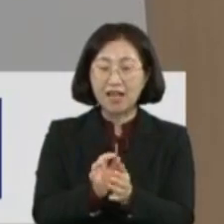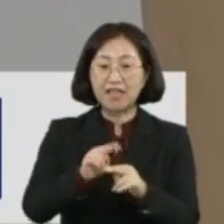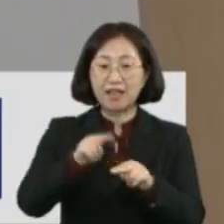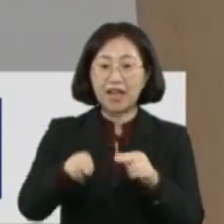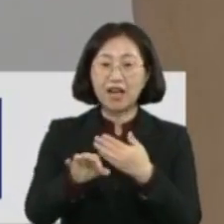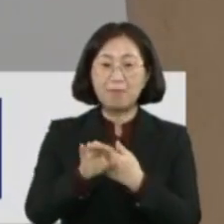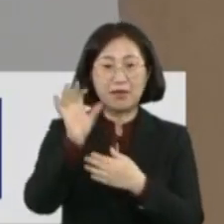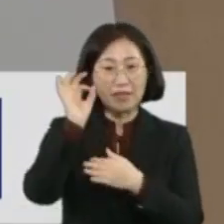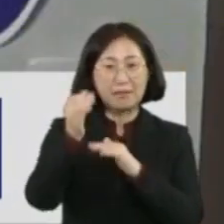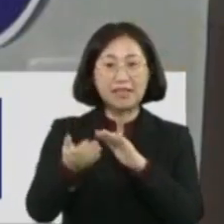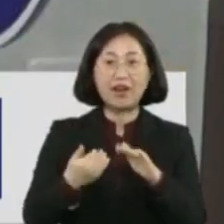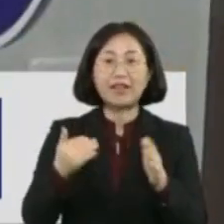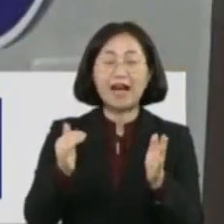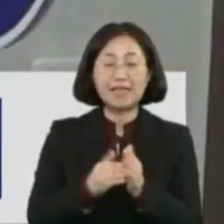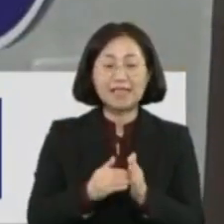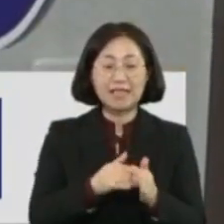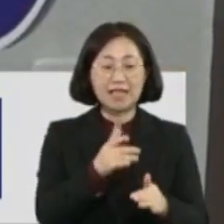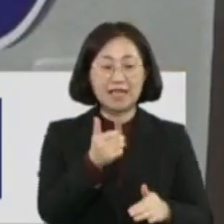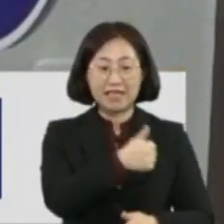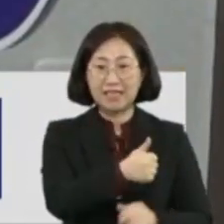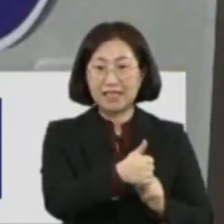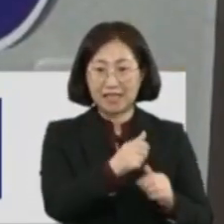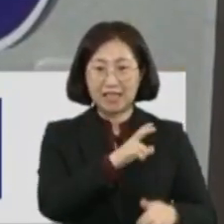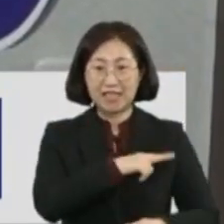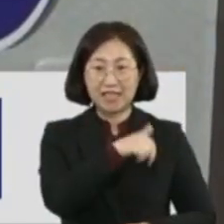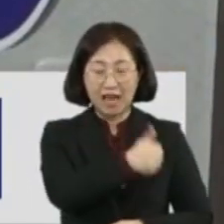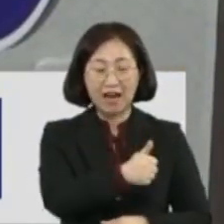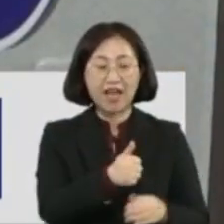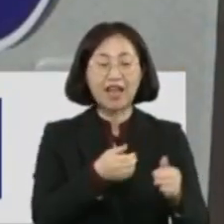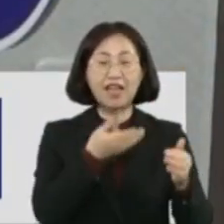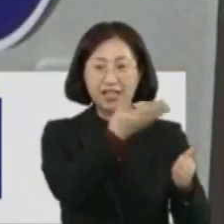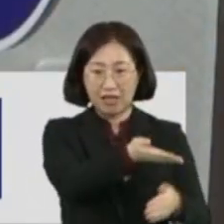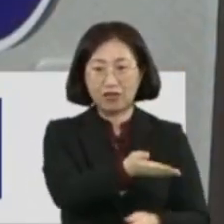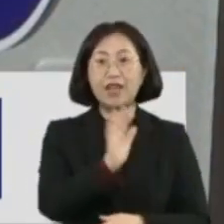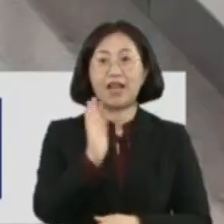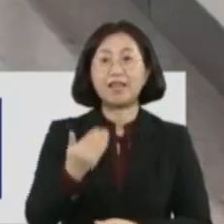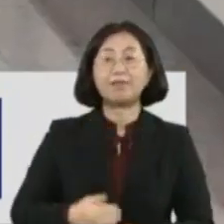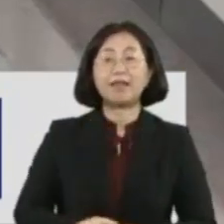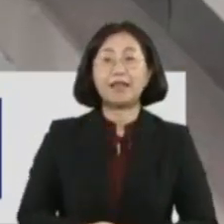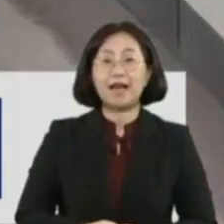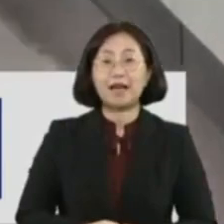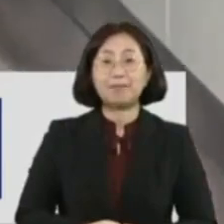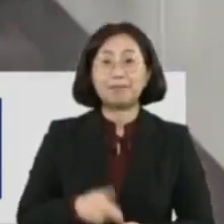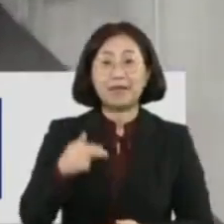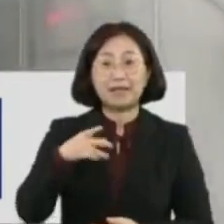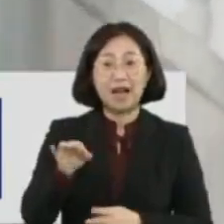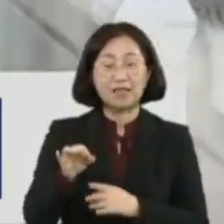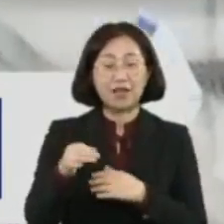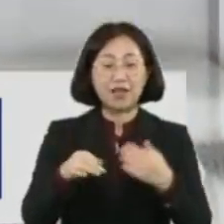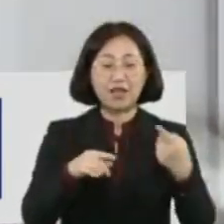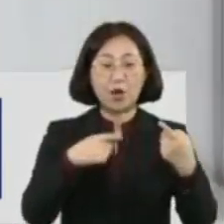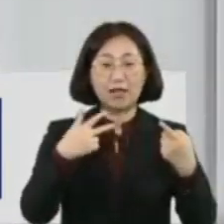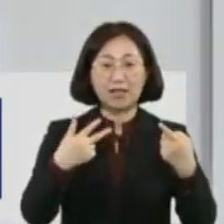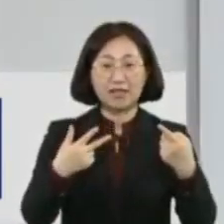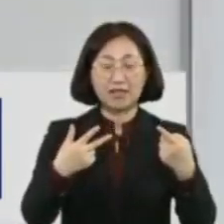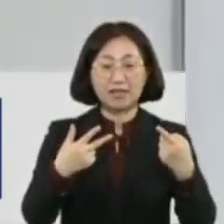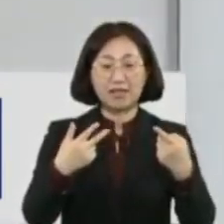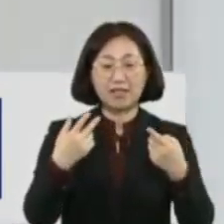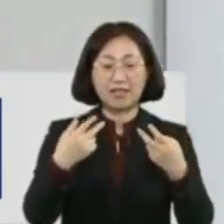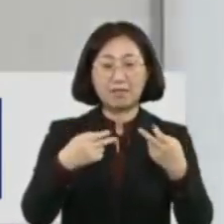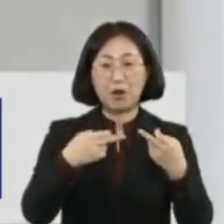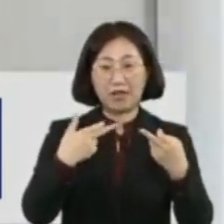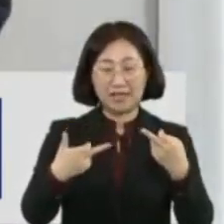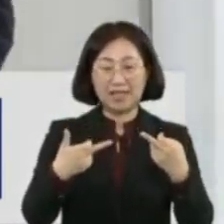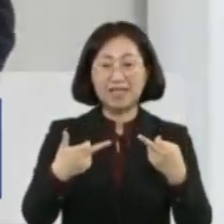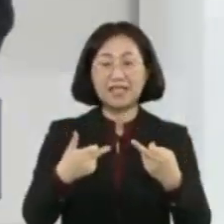전까지 지방의회 의장에게 사임의를 적어 서면으로 제출해야 합니다. 장 청장은 지난 7일 시의회에서